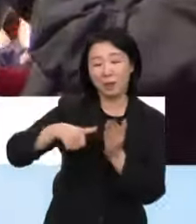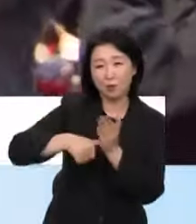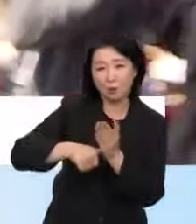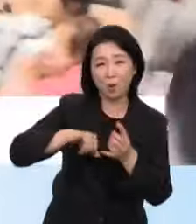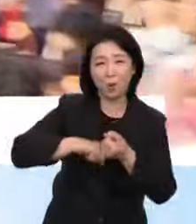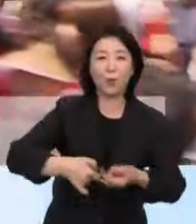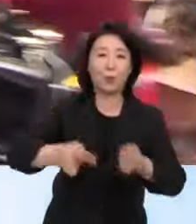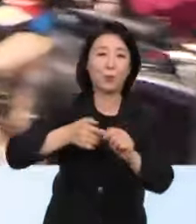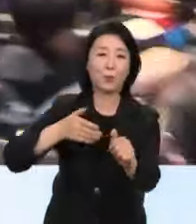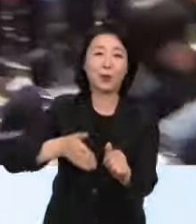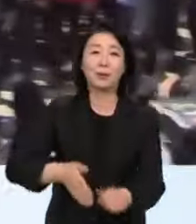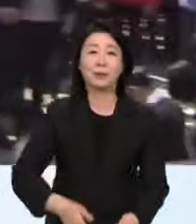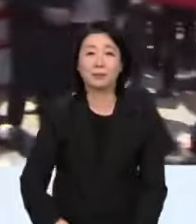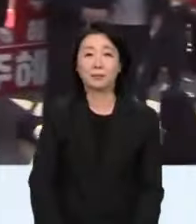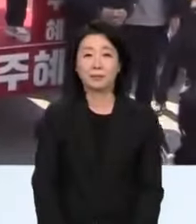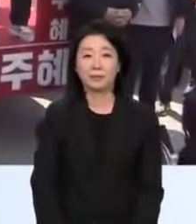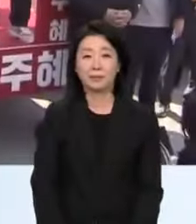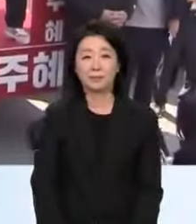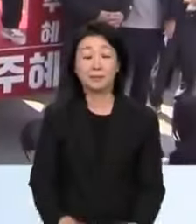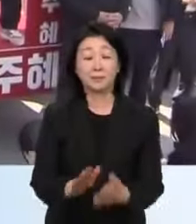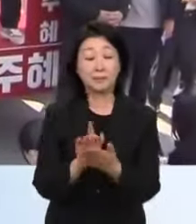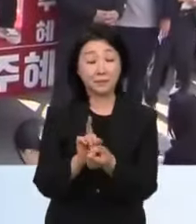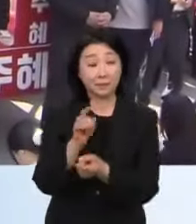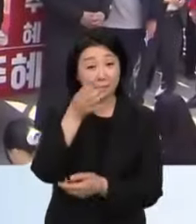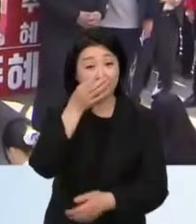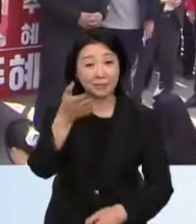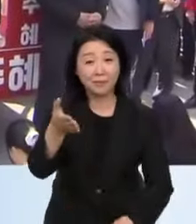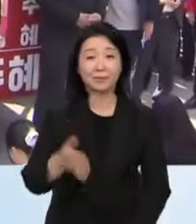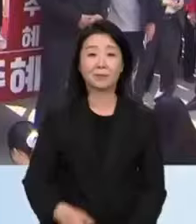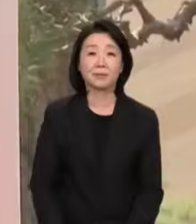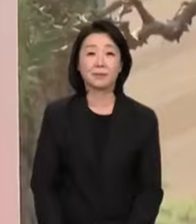적극적으로 임해달라고 부탁했습니다. 직접 들어보시죠.